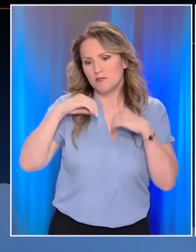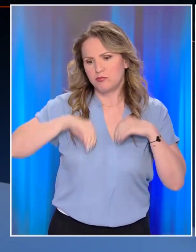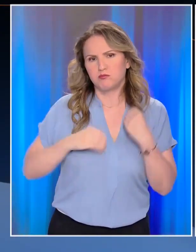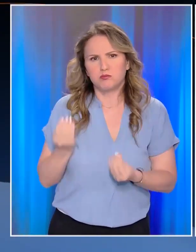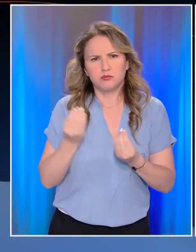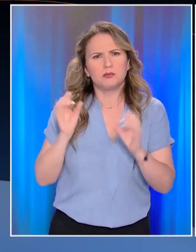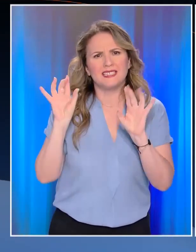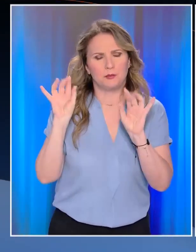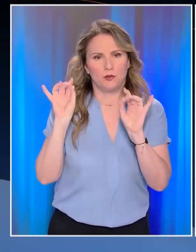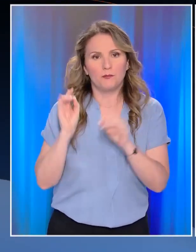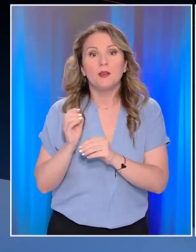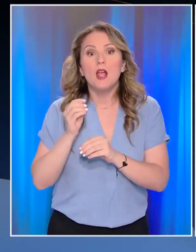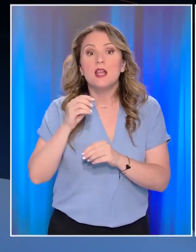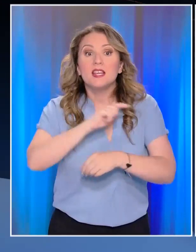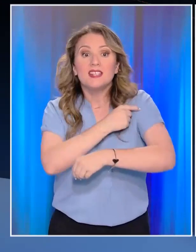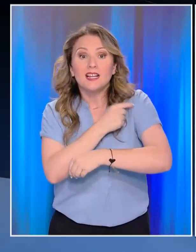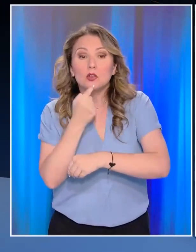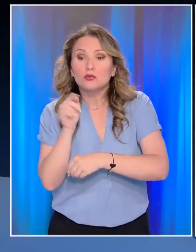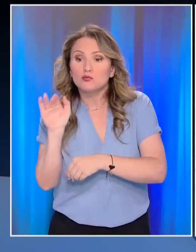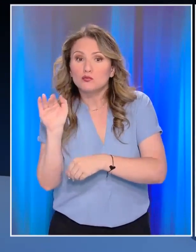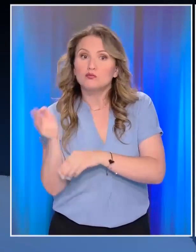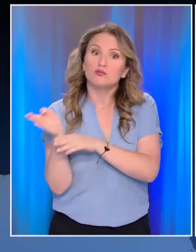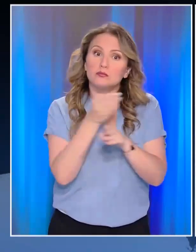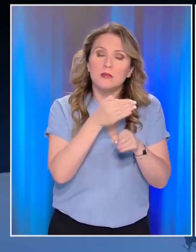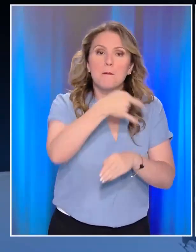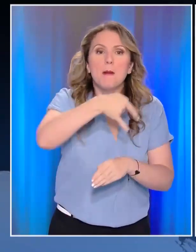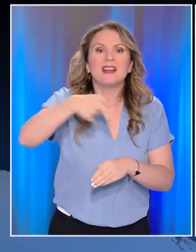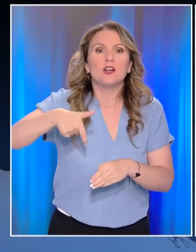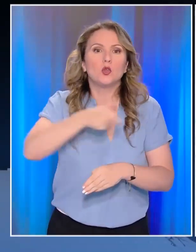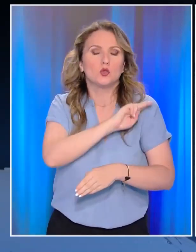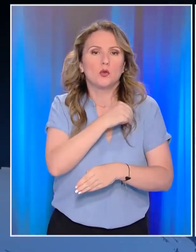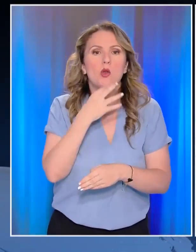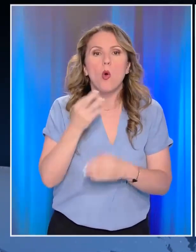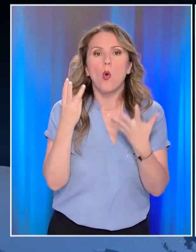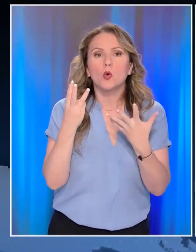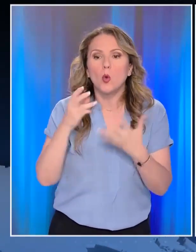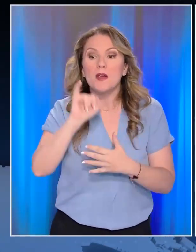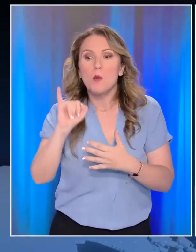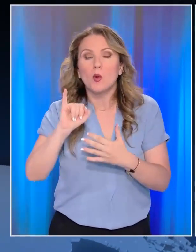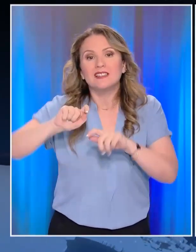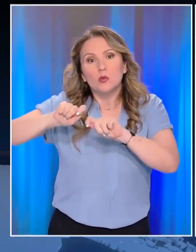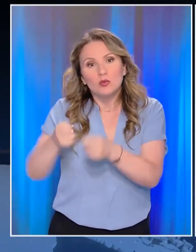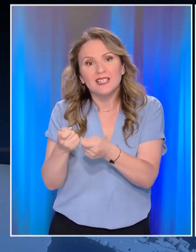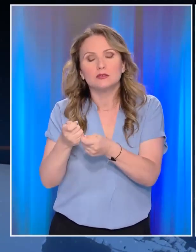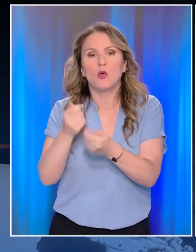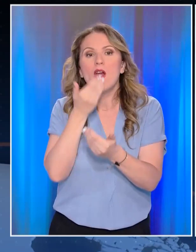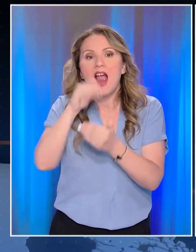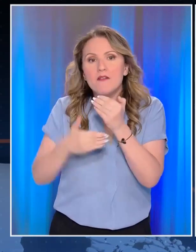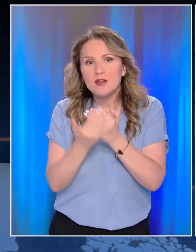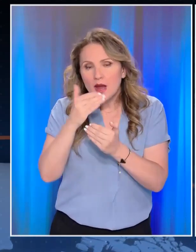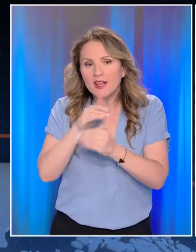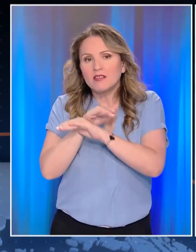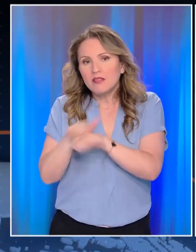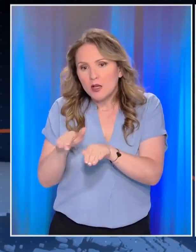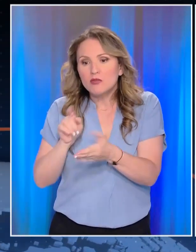η γιατρός τους ζήτησε να μεταβούν στο νοσοκομείο Παπαγεωργίου, διότι στις 8 έλυγε η εφημερία. Τη λένε, ξέρετε, σε μισή ώρα